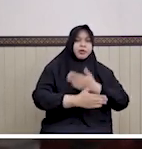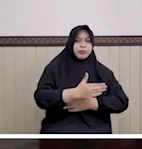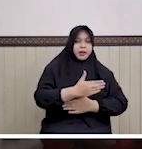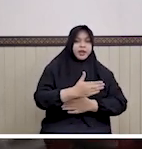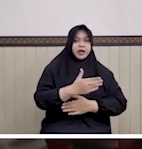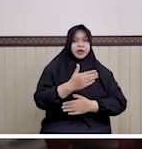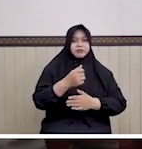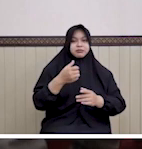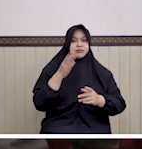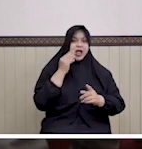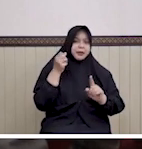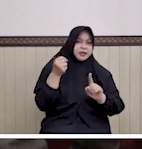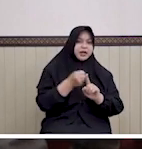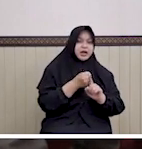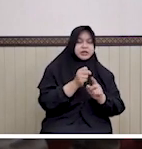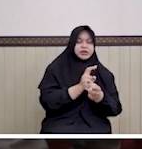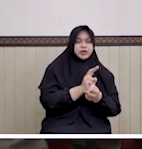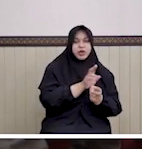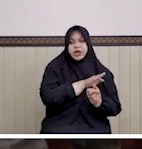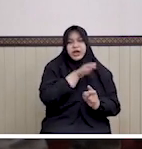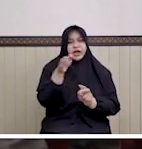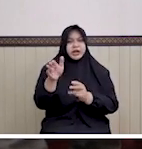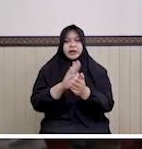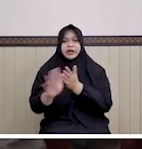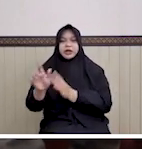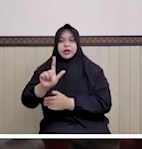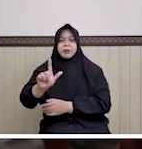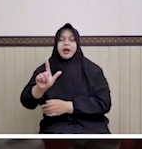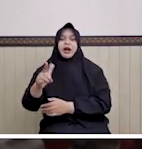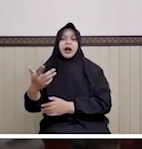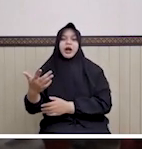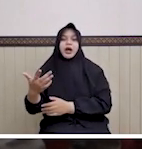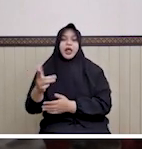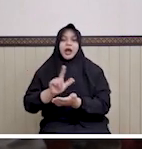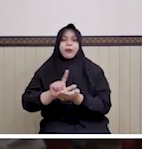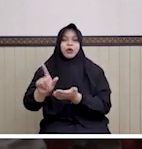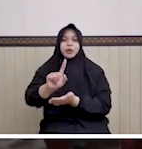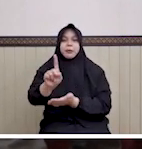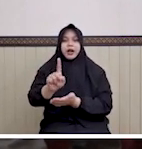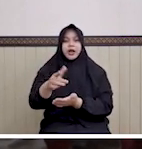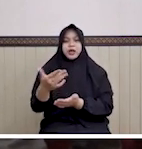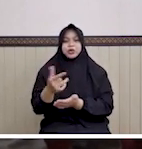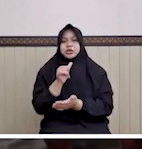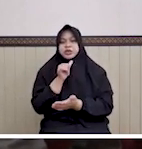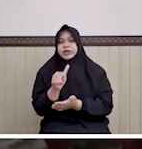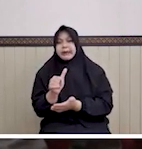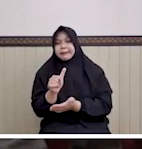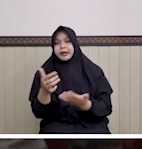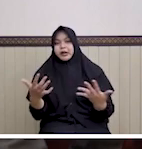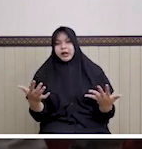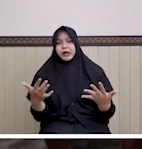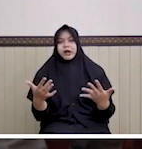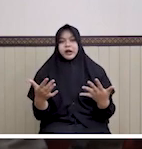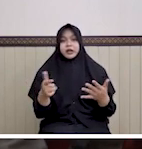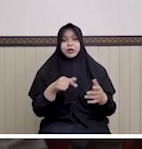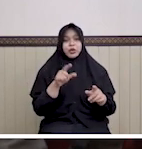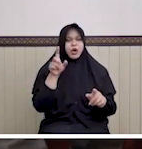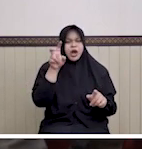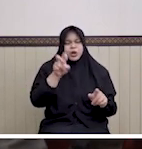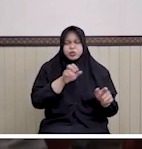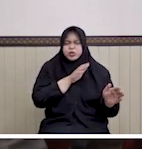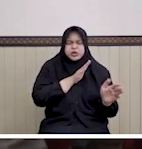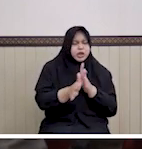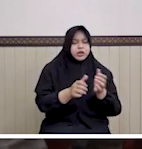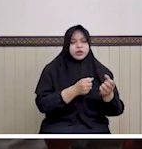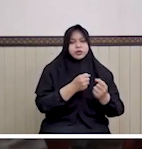Gimana Dan di mana dan ke siapa gitu kalau itu memang harus segera apa namanya tangani ditangani